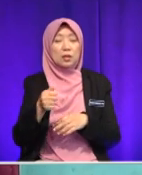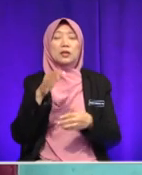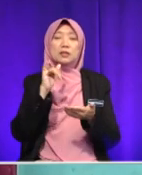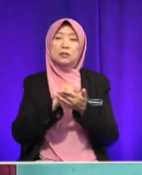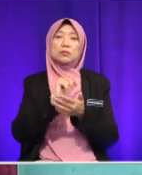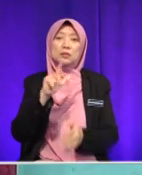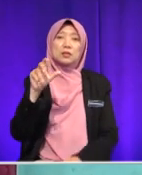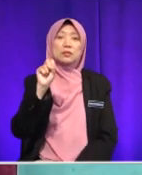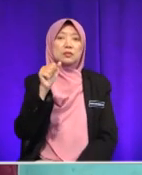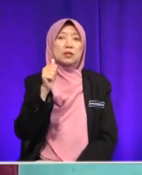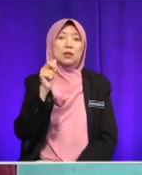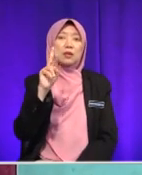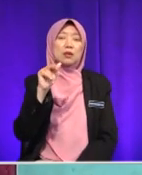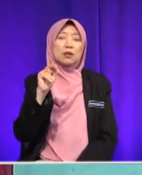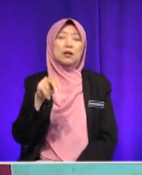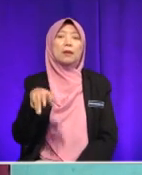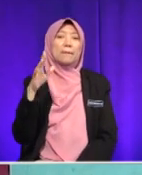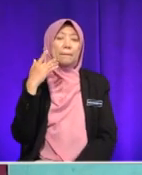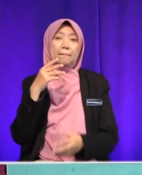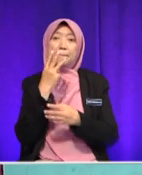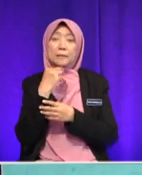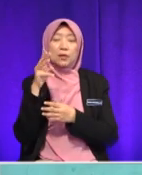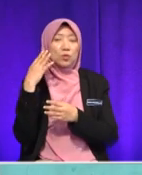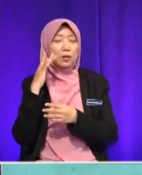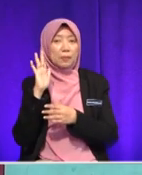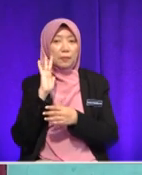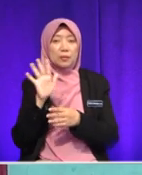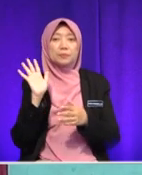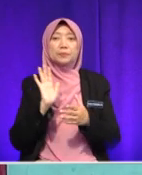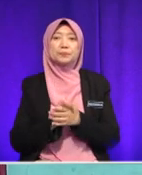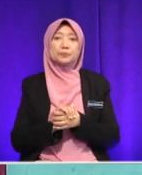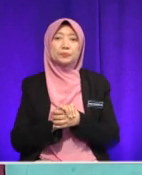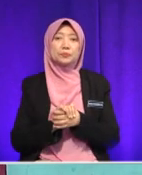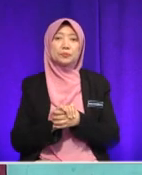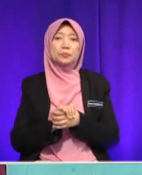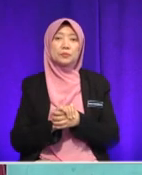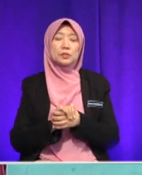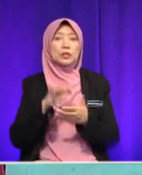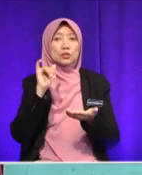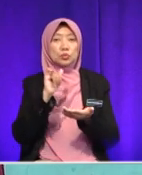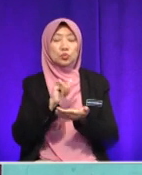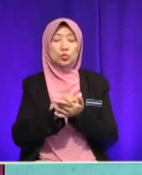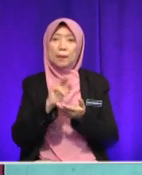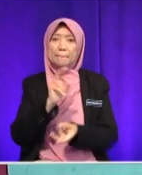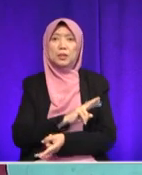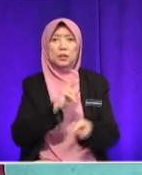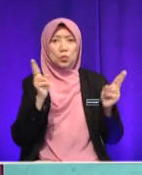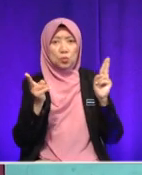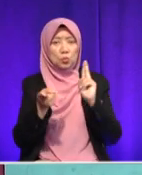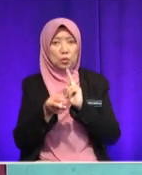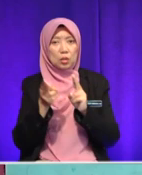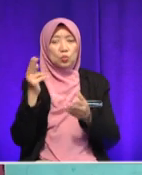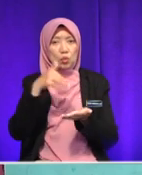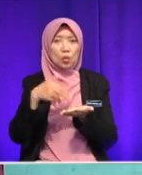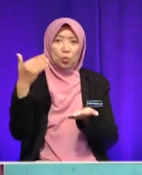lebah itu. Okey, apa itu teselasi? Sebenarnya teselasi adalah satu pola yang berulang. Okey, mereka adalah